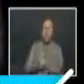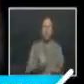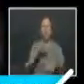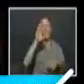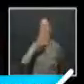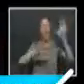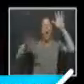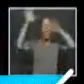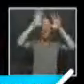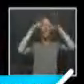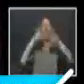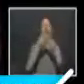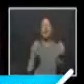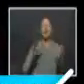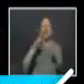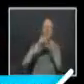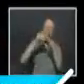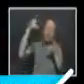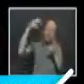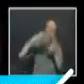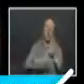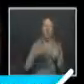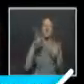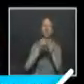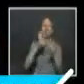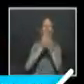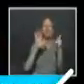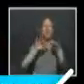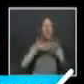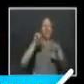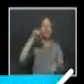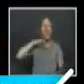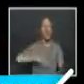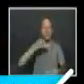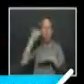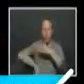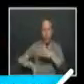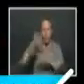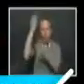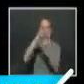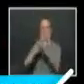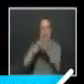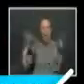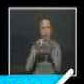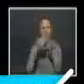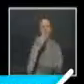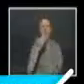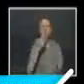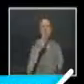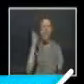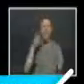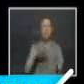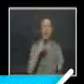עננת חשדות, עם הצוללות, עם ה-16 מיליון שהוא הרוויח. בסוף, חצי מעם ישראל בא ואמר, עם